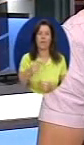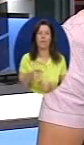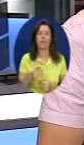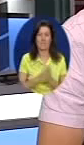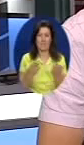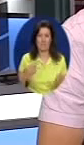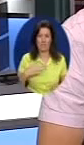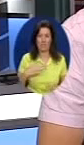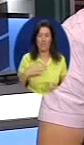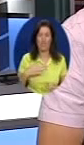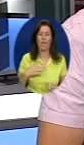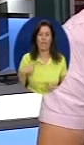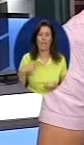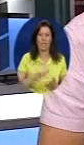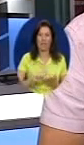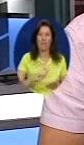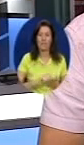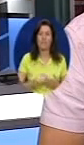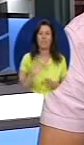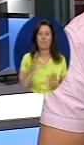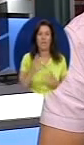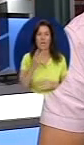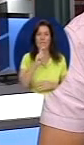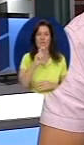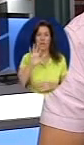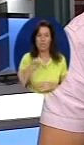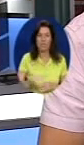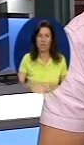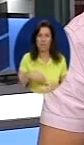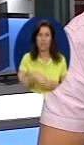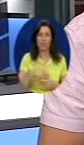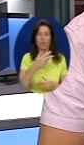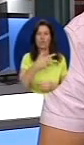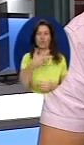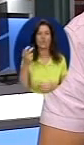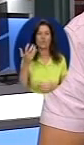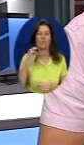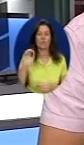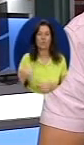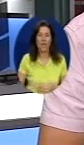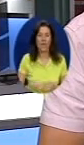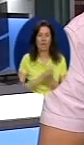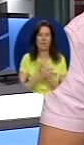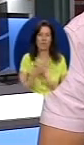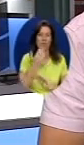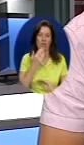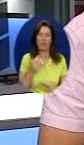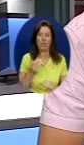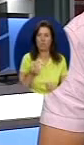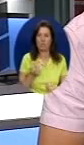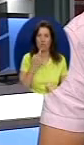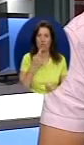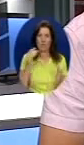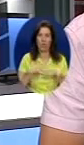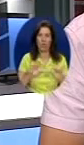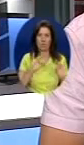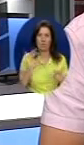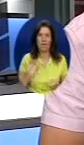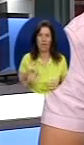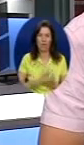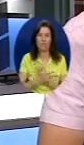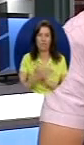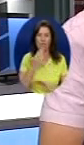שבערך 25 אלף מתוך 350 אלף התגיירו סך הכל, כלומר פחות מ-10% התגיירו במשך כ-20